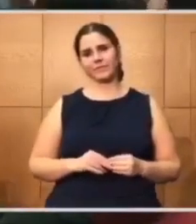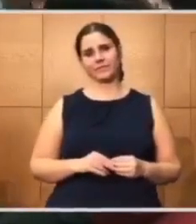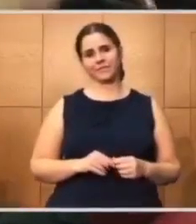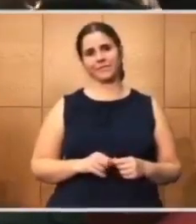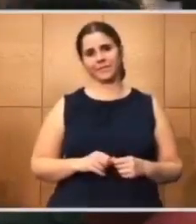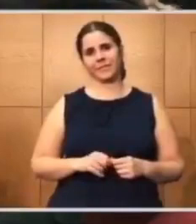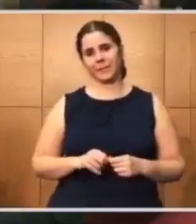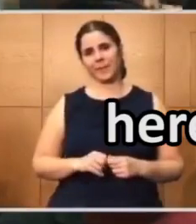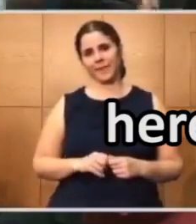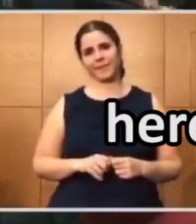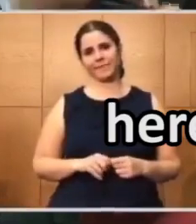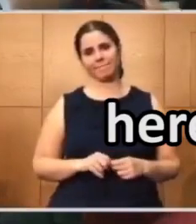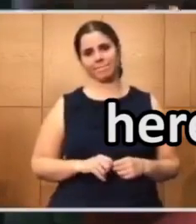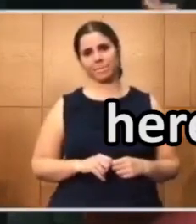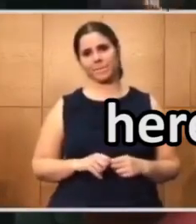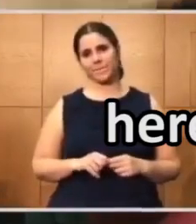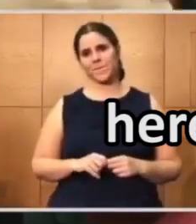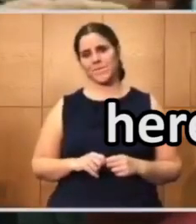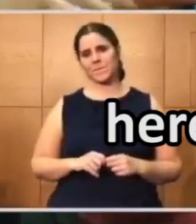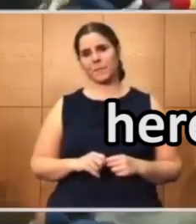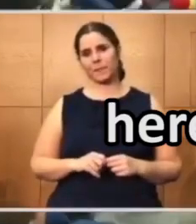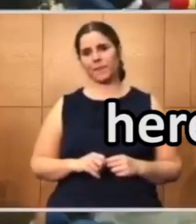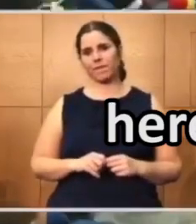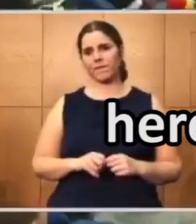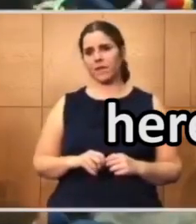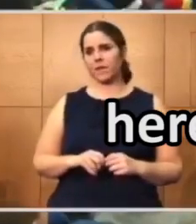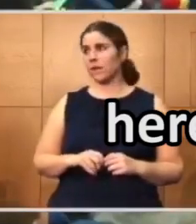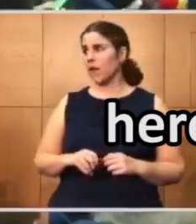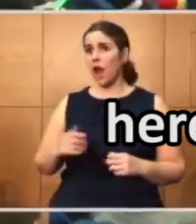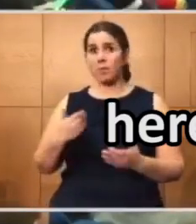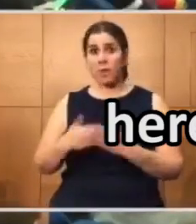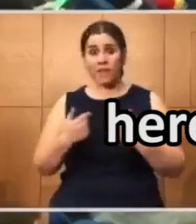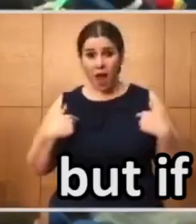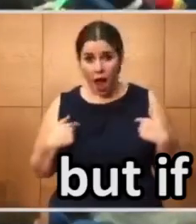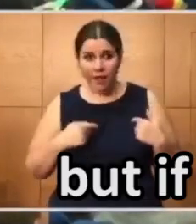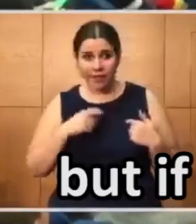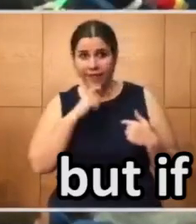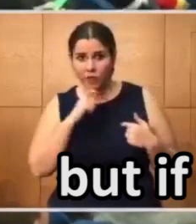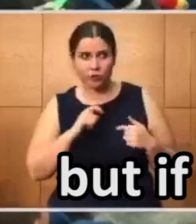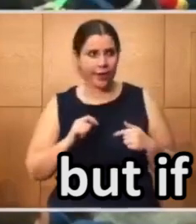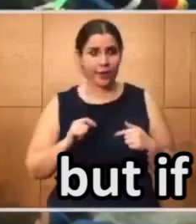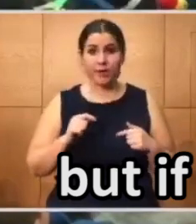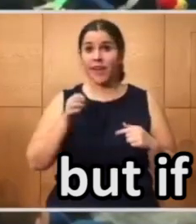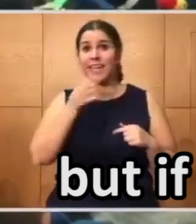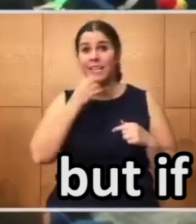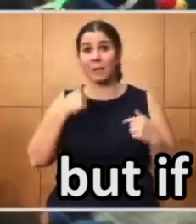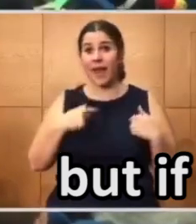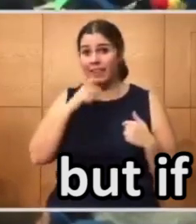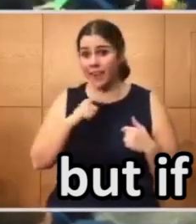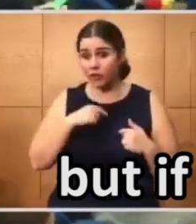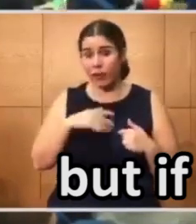Helejte, tady vidíte před sebou takovýho dědulu, ale kdybyste mě viděli tehdy